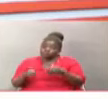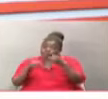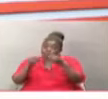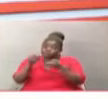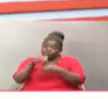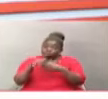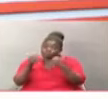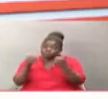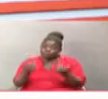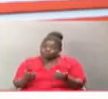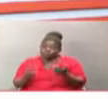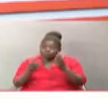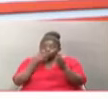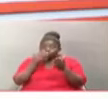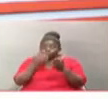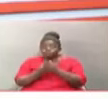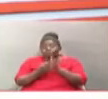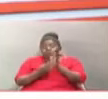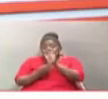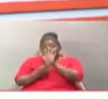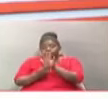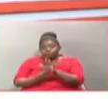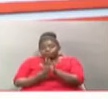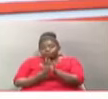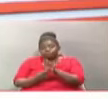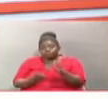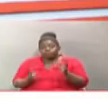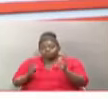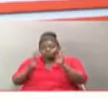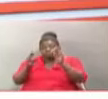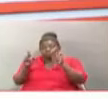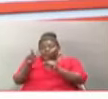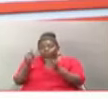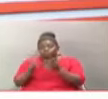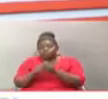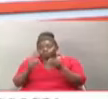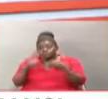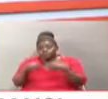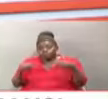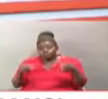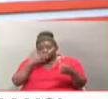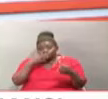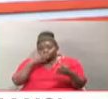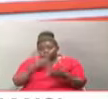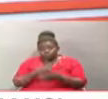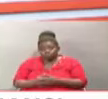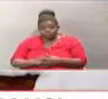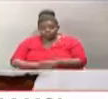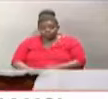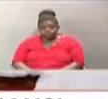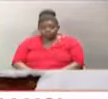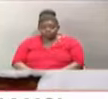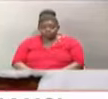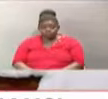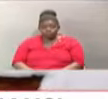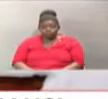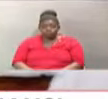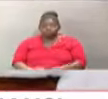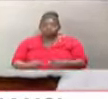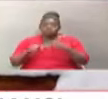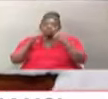baabwe ekyokulabirako ekisaanidde. Baagaliza bannayuganda ssekukkulu ennungi. Omusumba